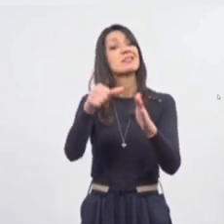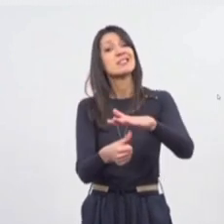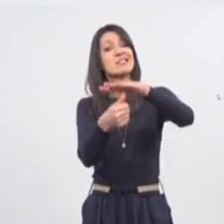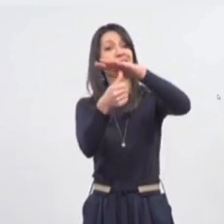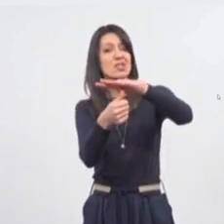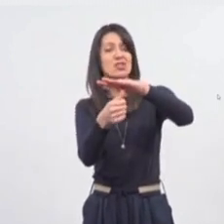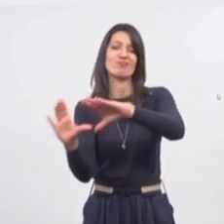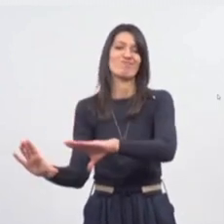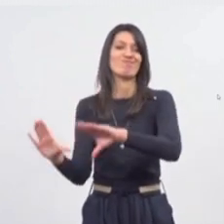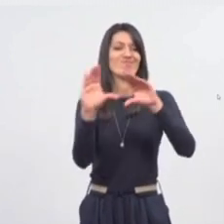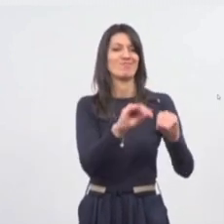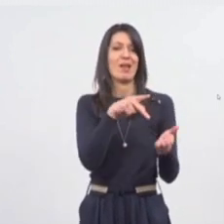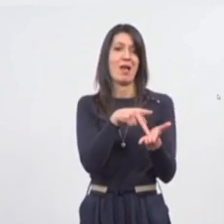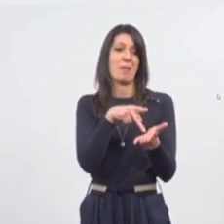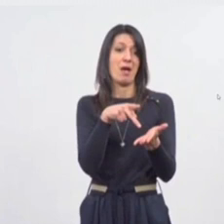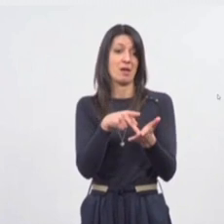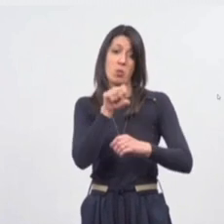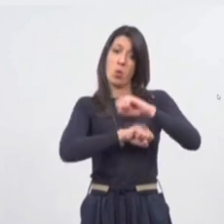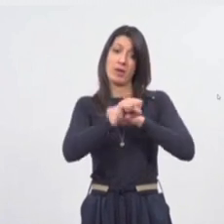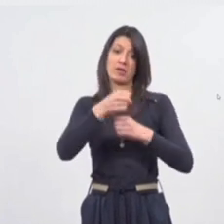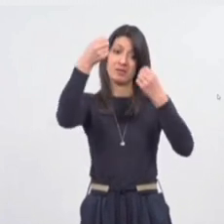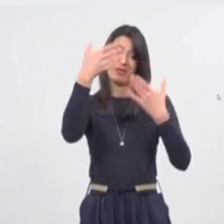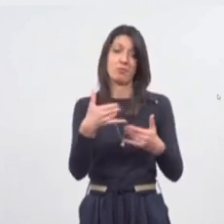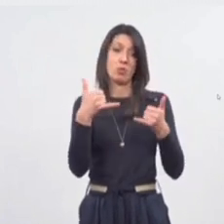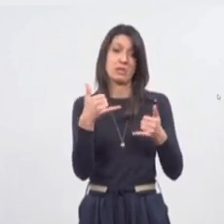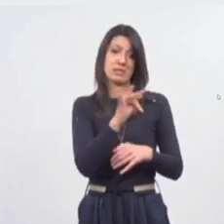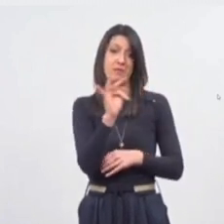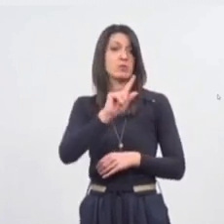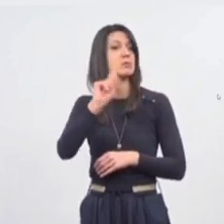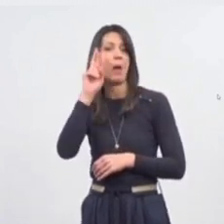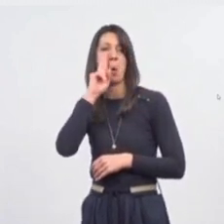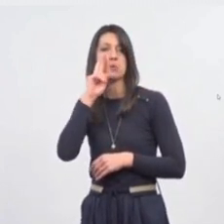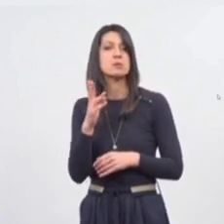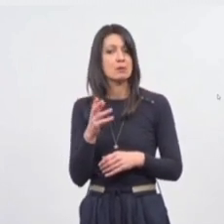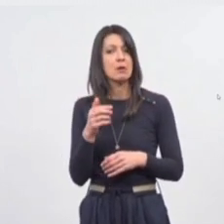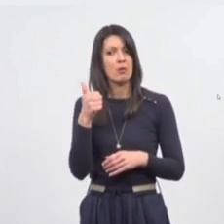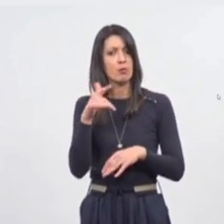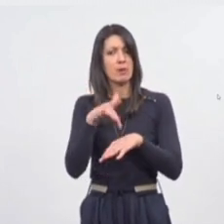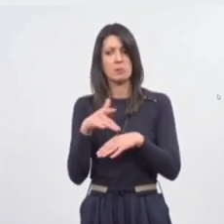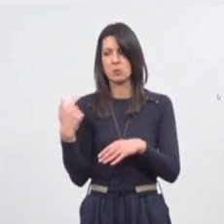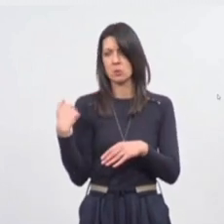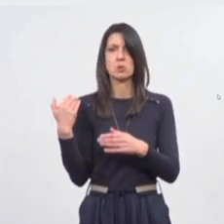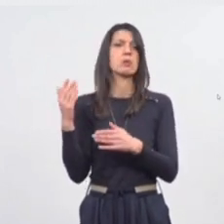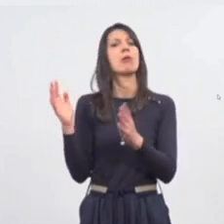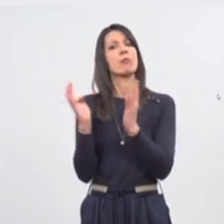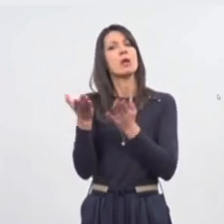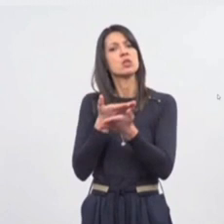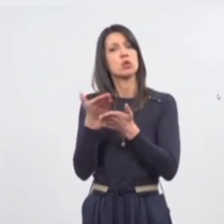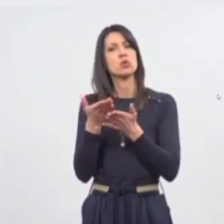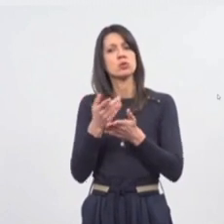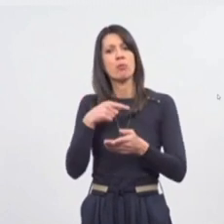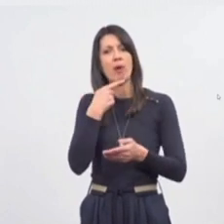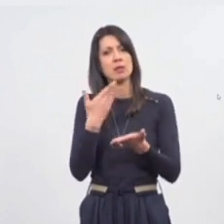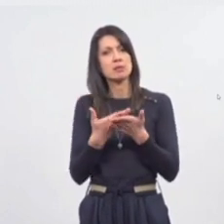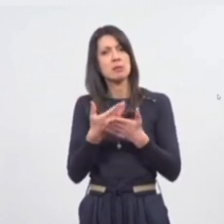de cet événement, donc hors de Russie. Est-ce que c'est une question qui a été évoquée durant vos échanges? Et allez-vous coordonner